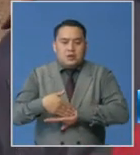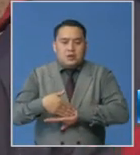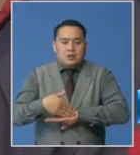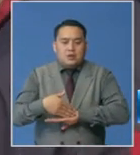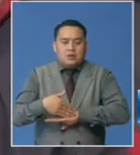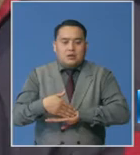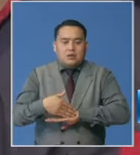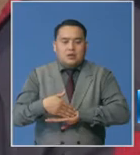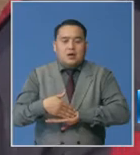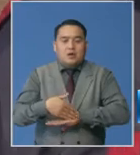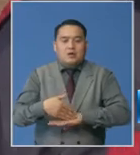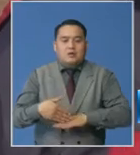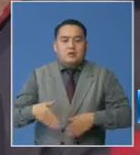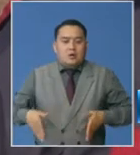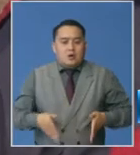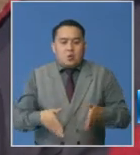трасса закончена.